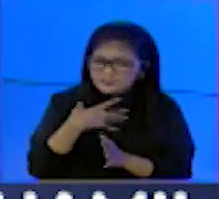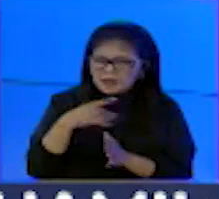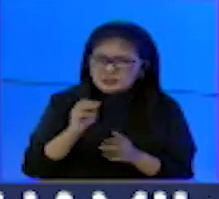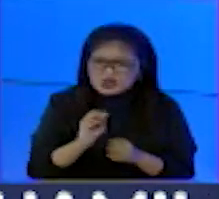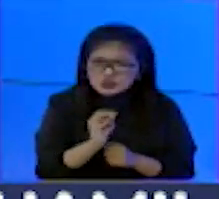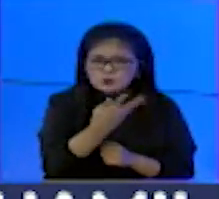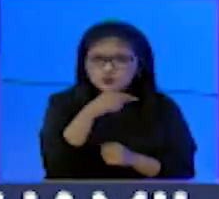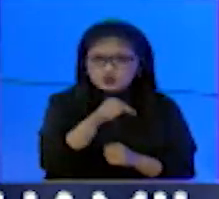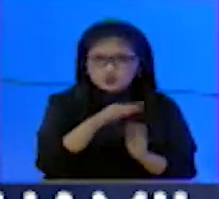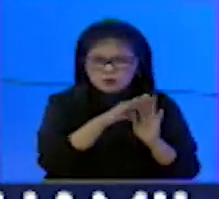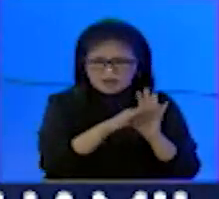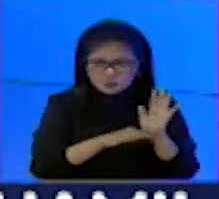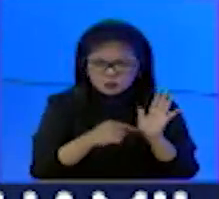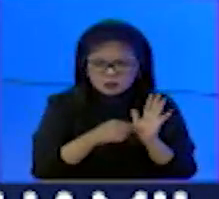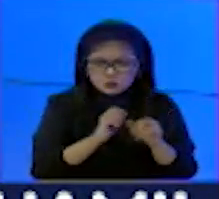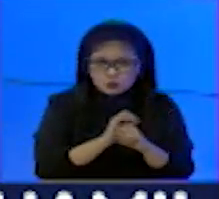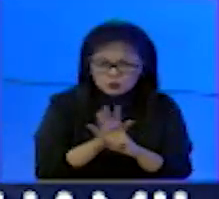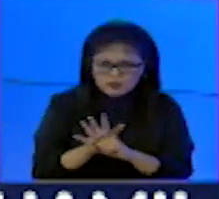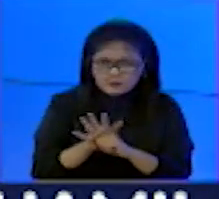penyebaran COVID-19.